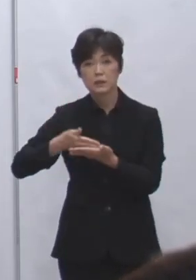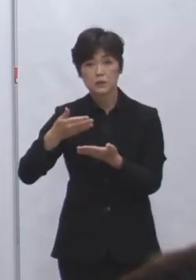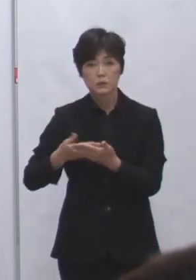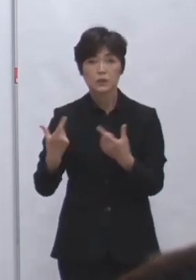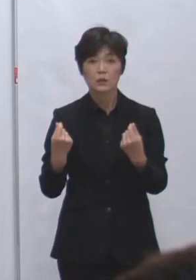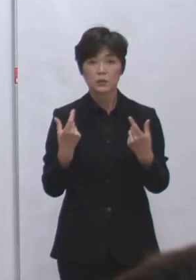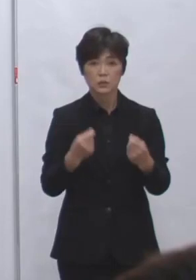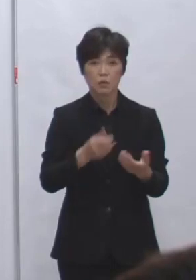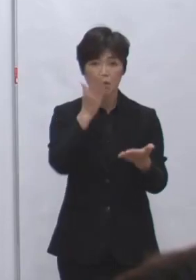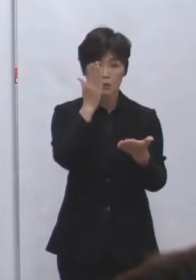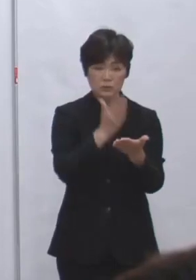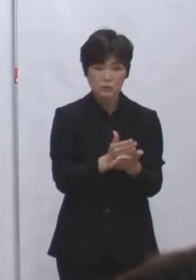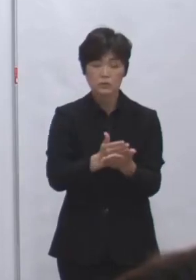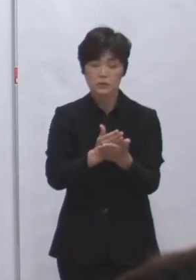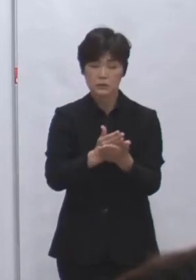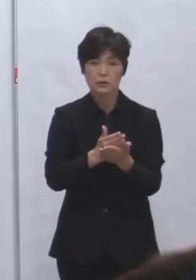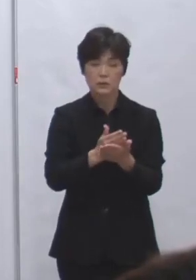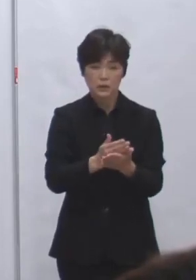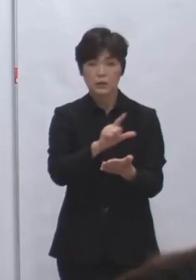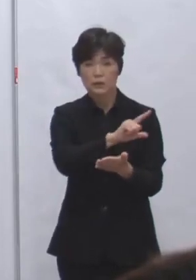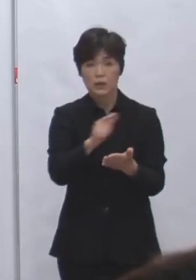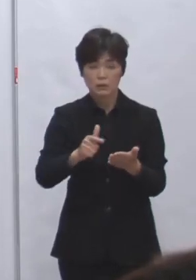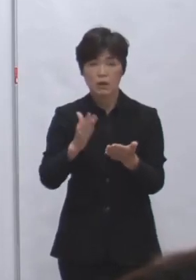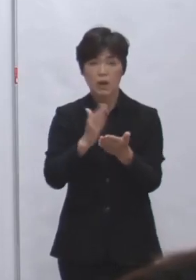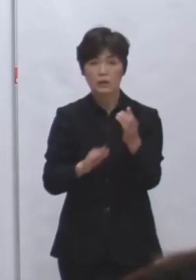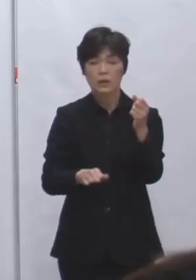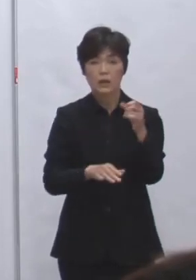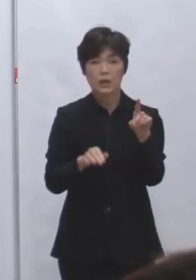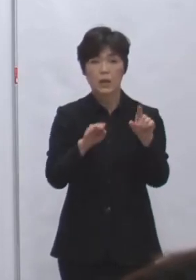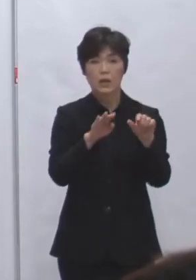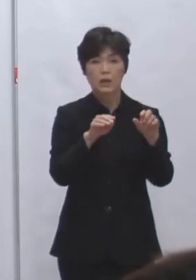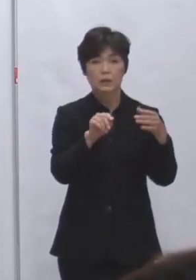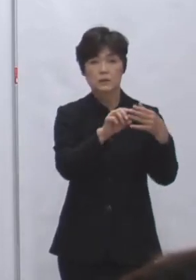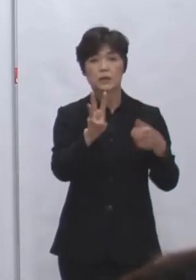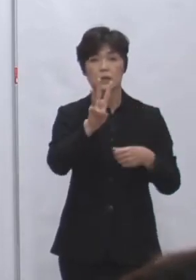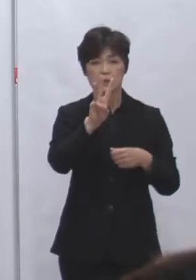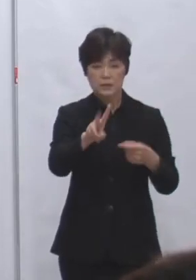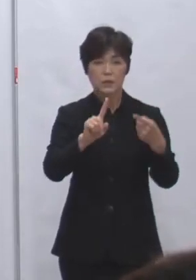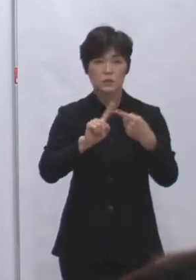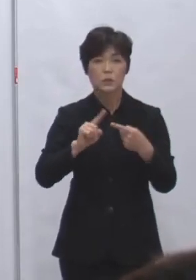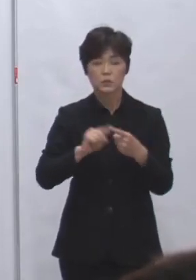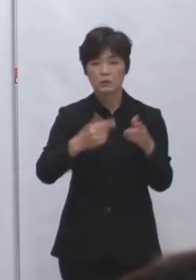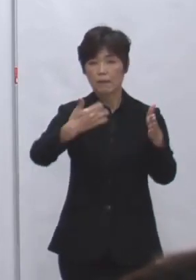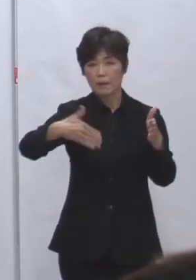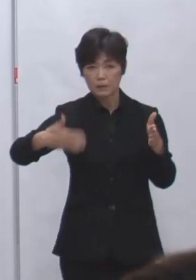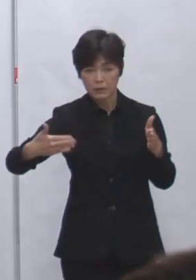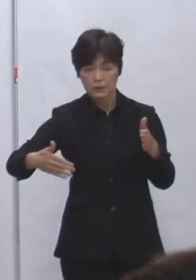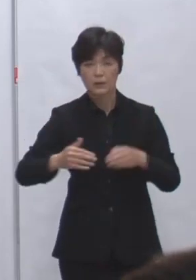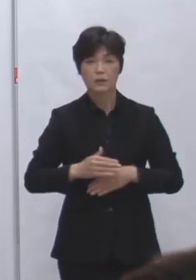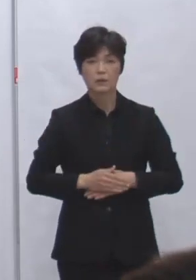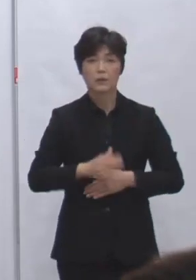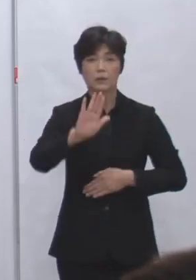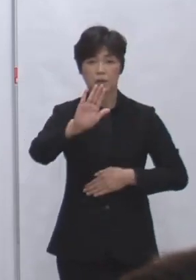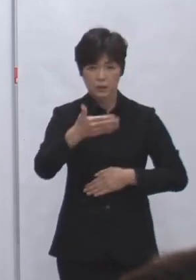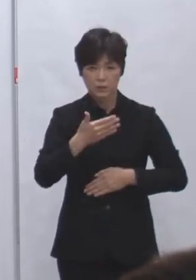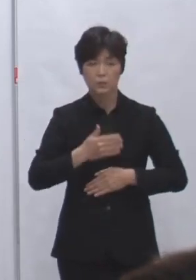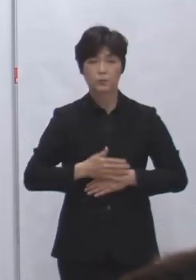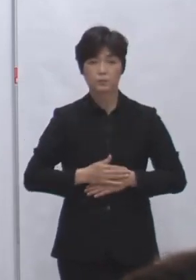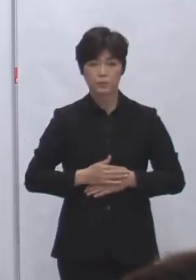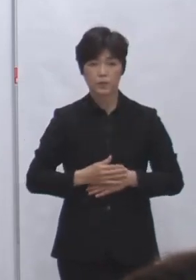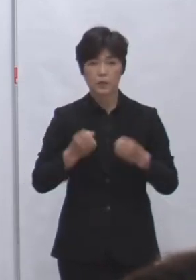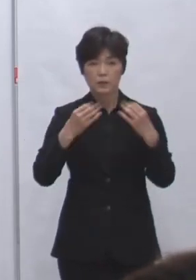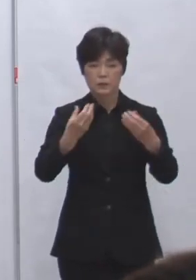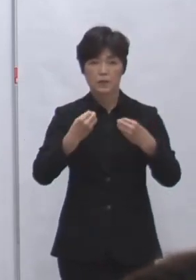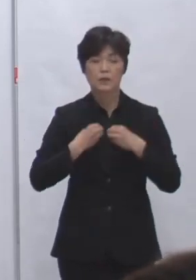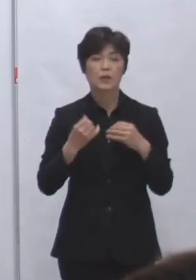く、中止等の判断基準にあるステージ3相当には至っておりません。しかしながら、新